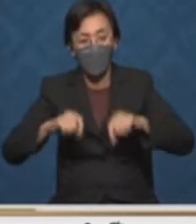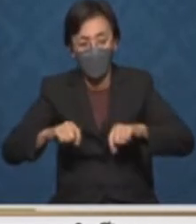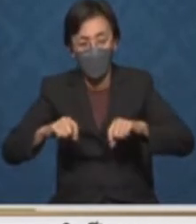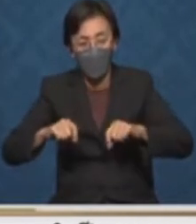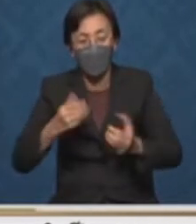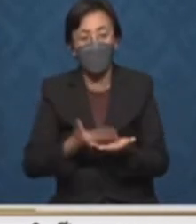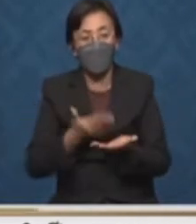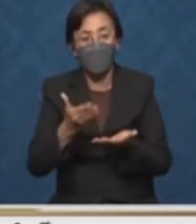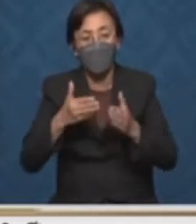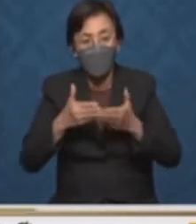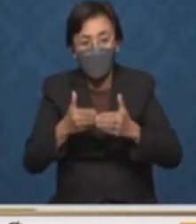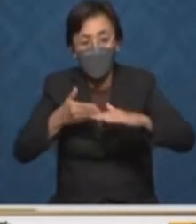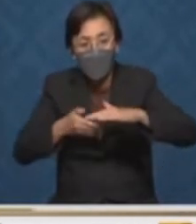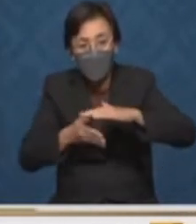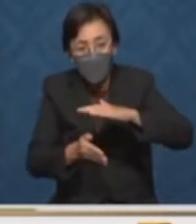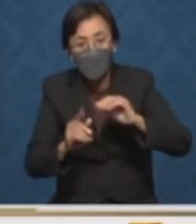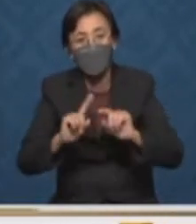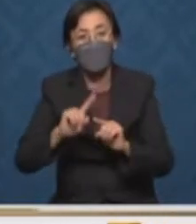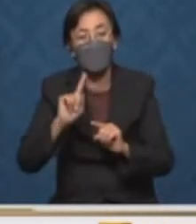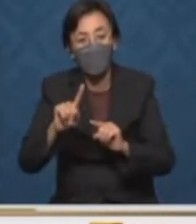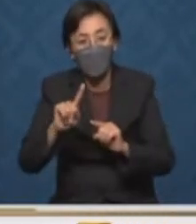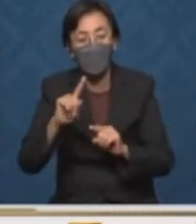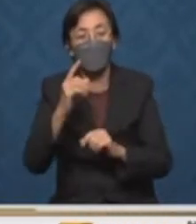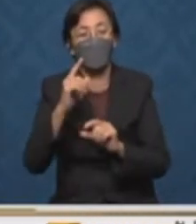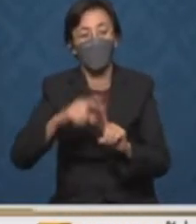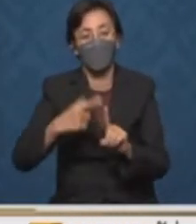การจัดซื้อเรือดำน้ำลำที่1เมื่อ